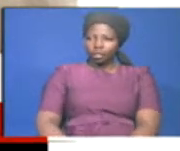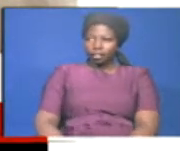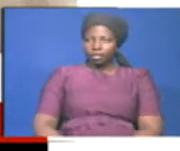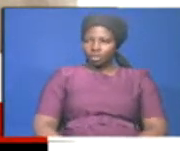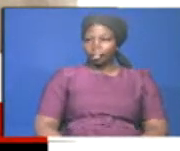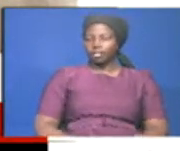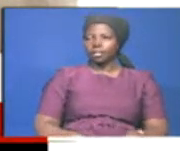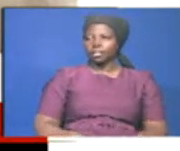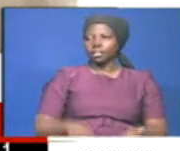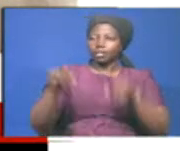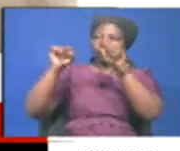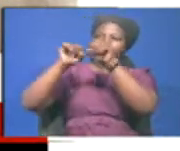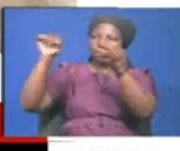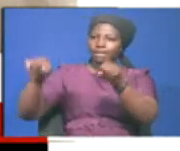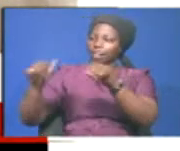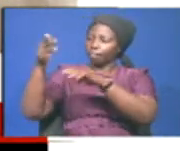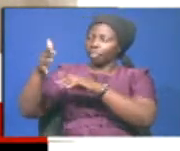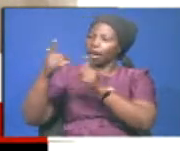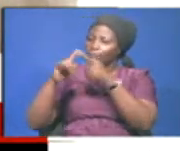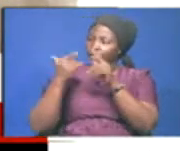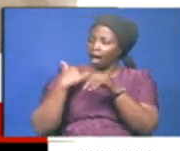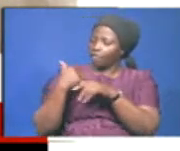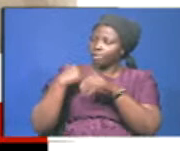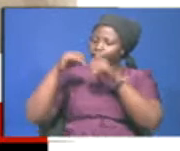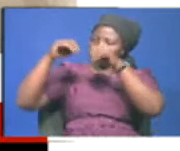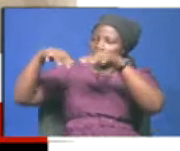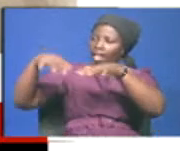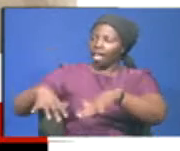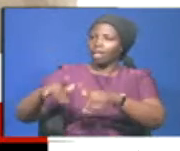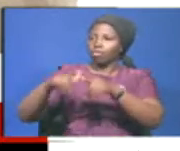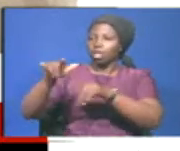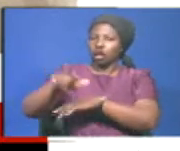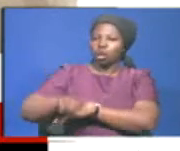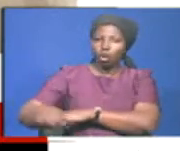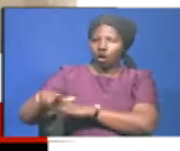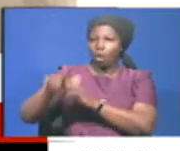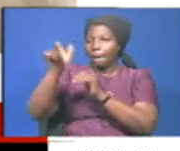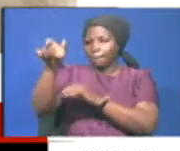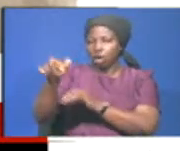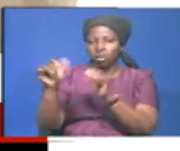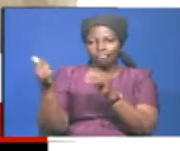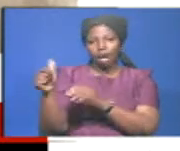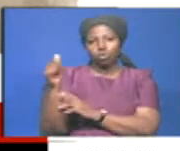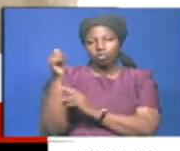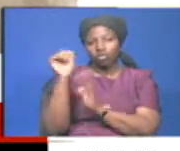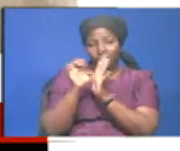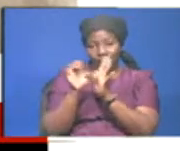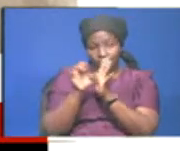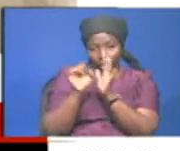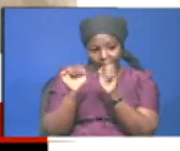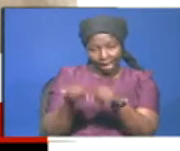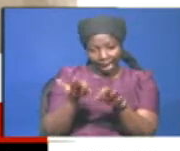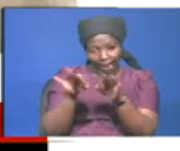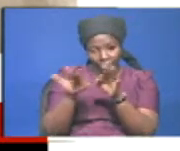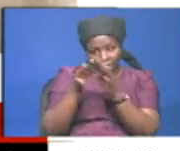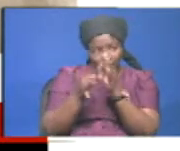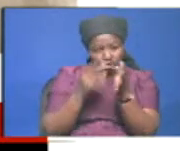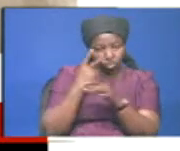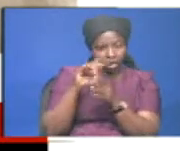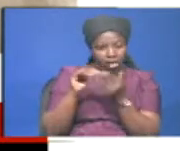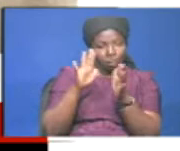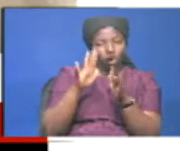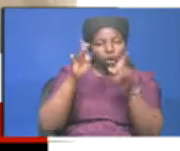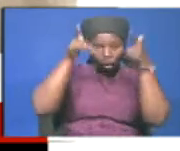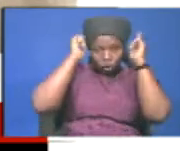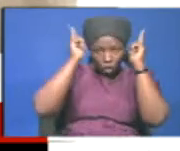azijafikia ule mwananchi wa chini. Kwa sababu naweza kuelezea tena kwa mfano, ukiangalia gari mingi za taka,